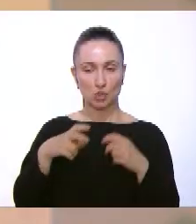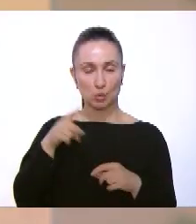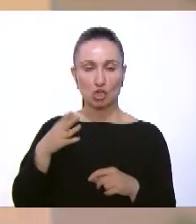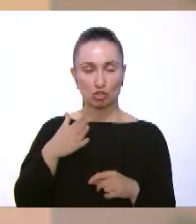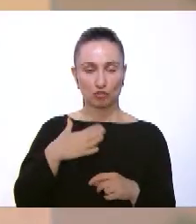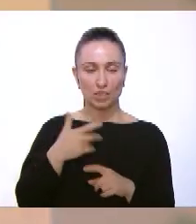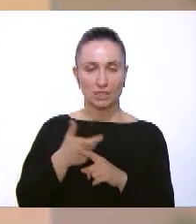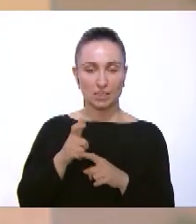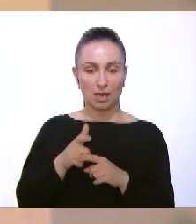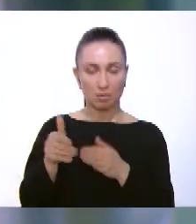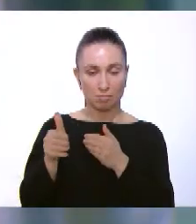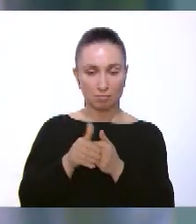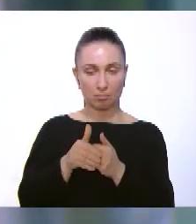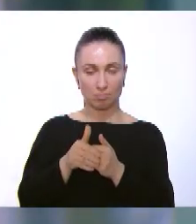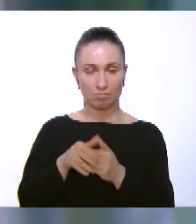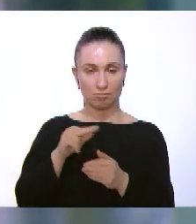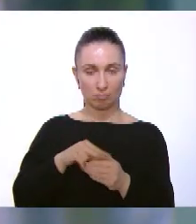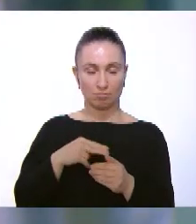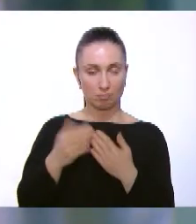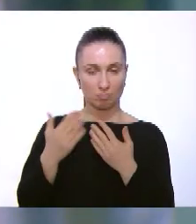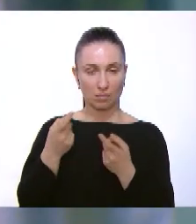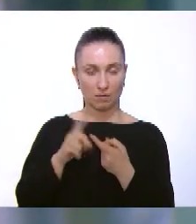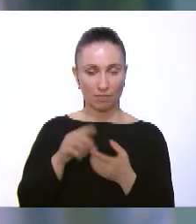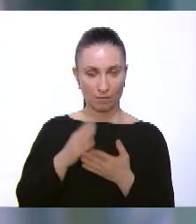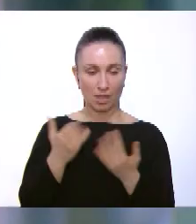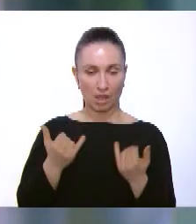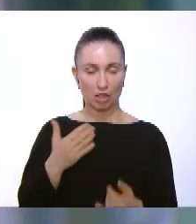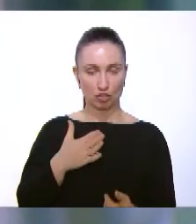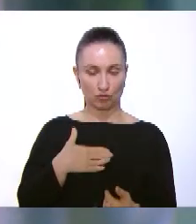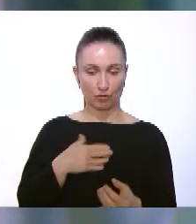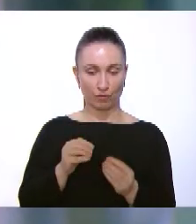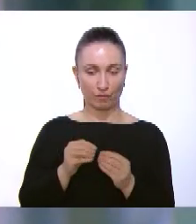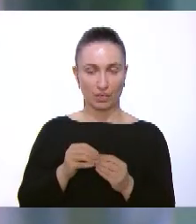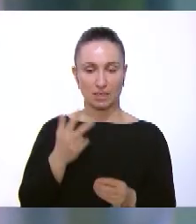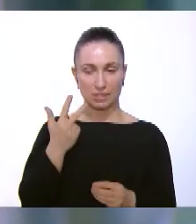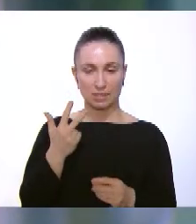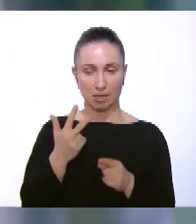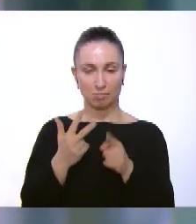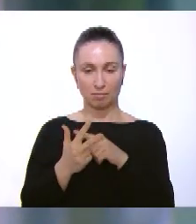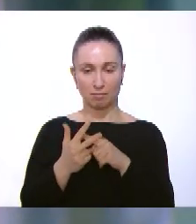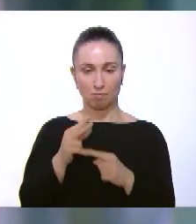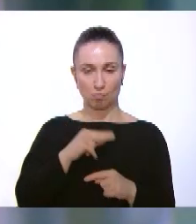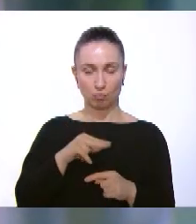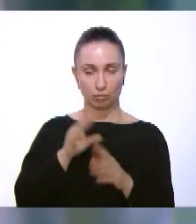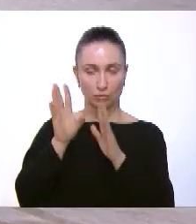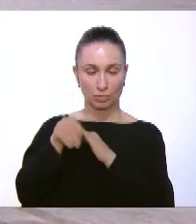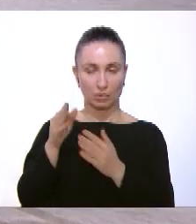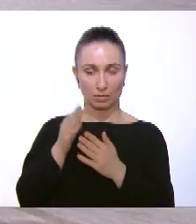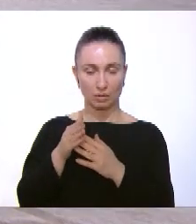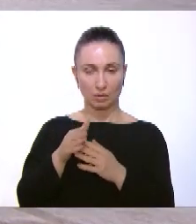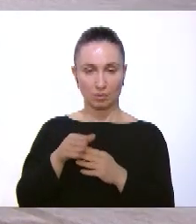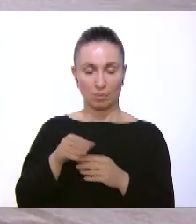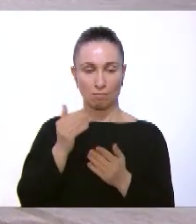ჩვენ ძალიან მტკიცე და მჭიდრო კოლაბორაცია გვაკავშირებს. ეხლაც იქ ჩვენი 3 დოქტორანტი მუშაობს თავის